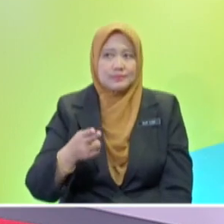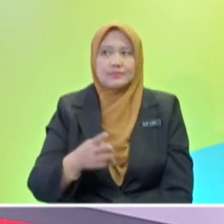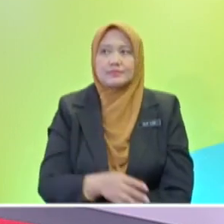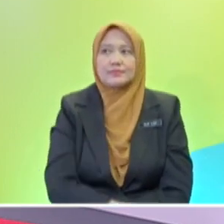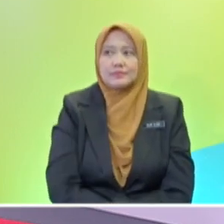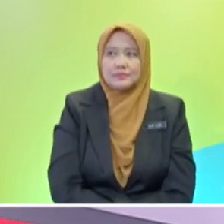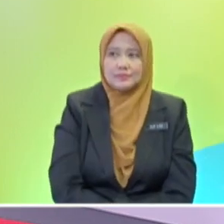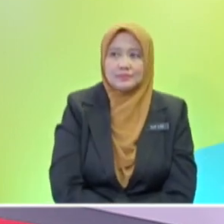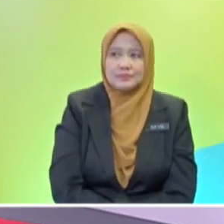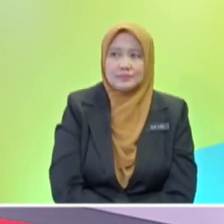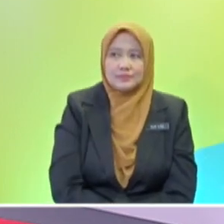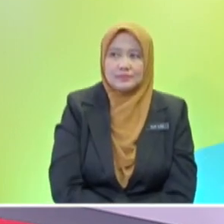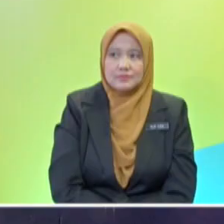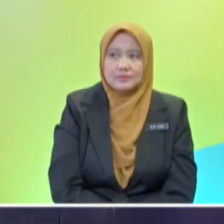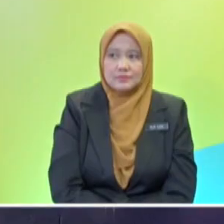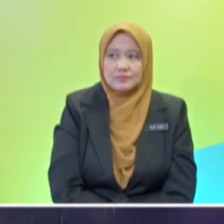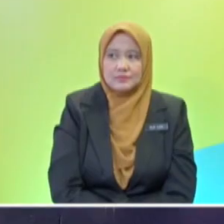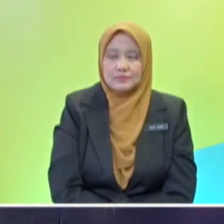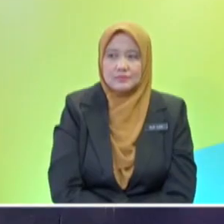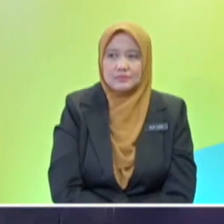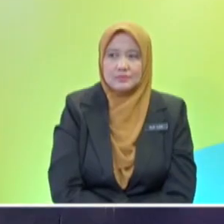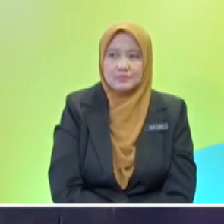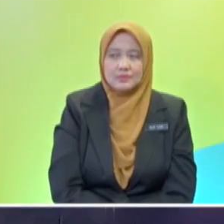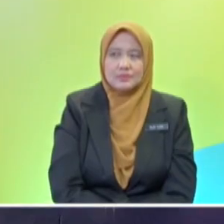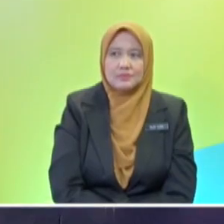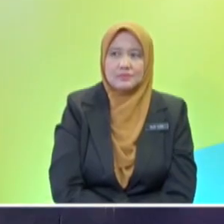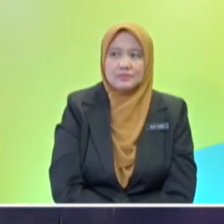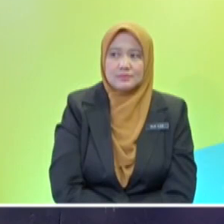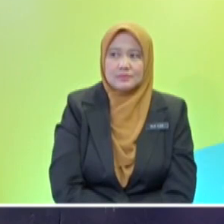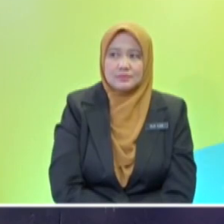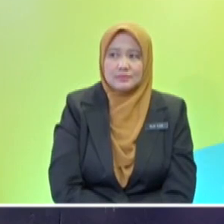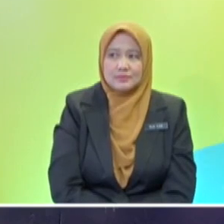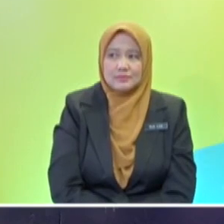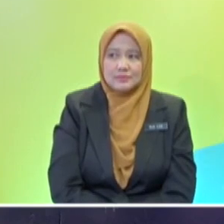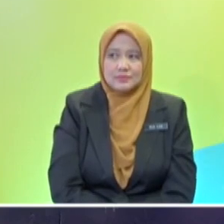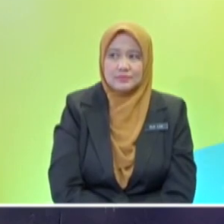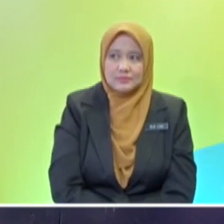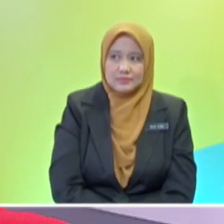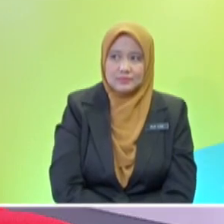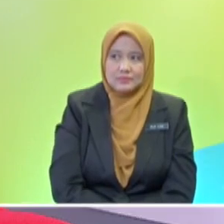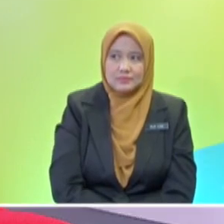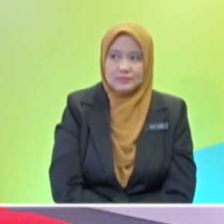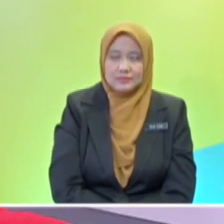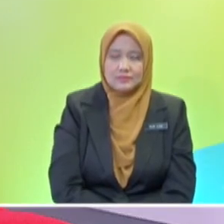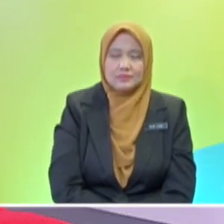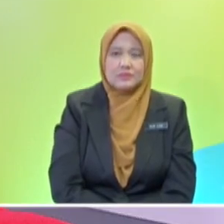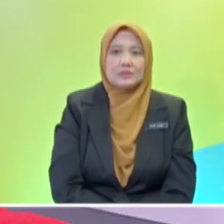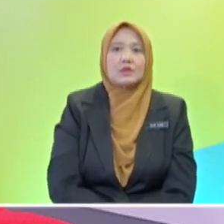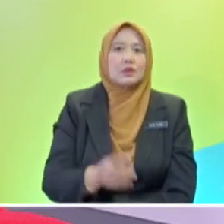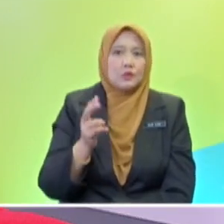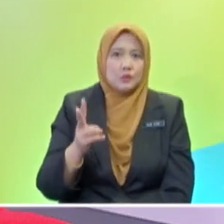Oke kita ke Gunting ya apa Kembar Oke ini kayak gua punya kita akan gunting